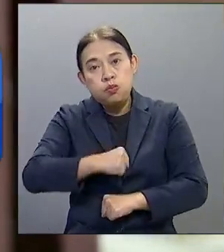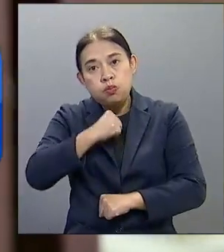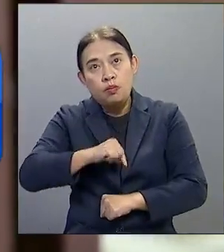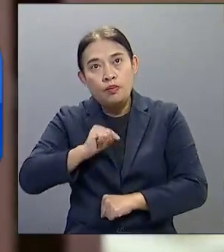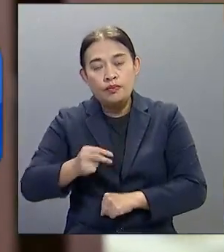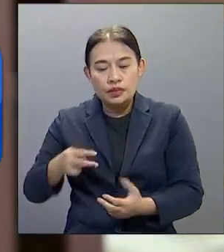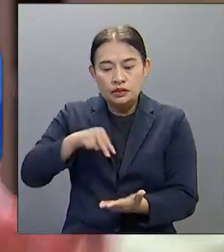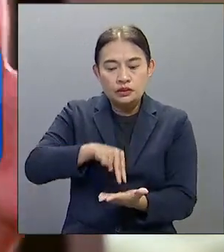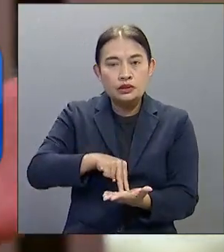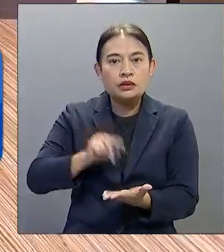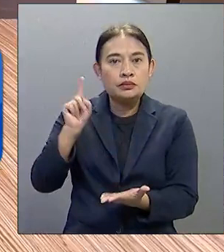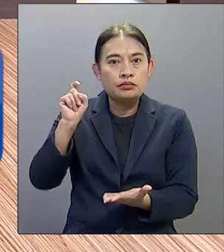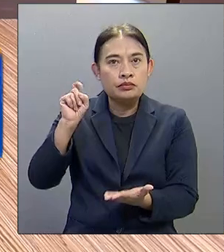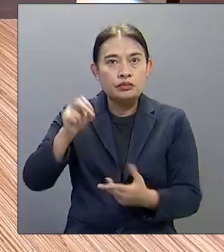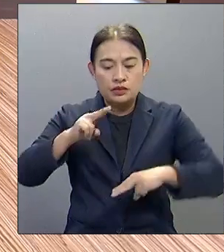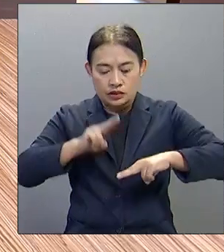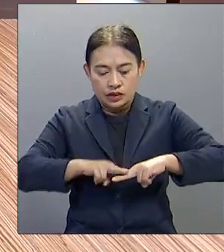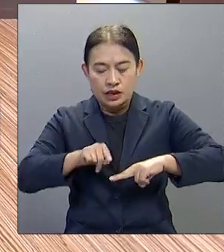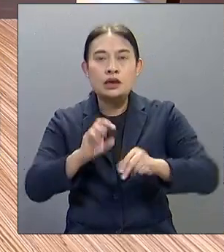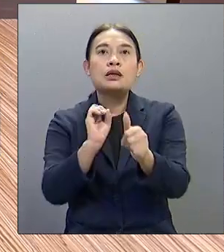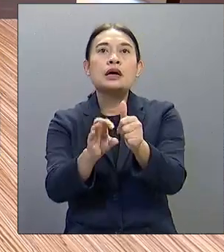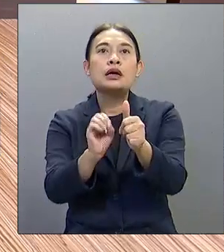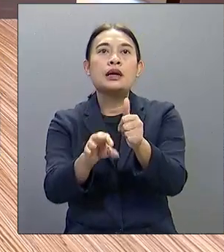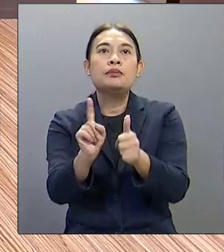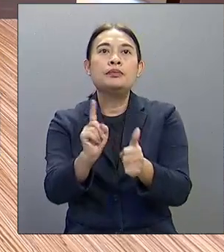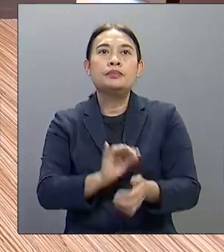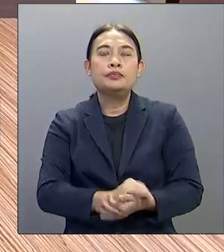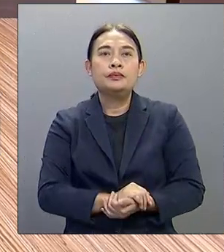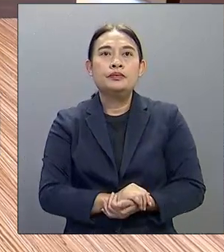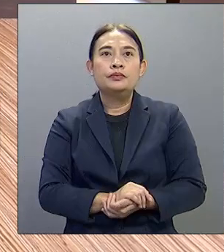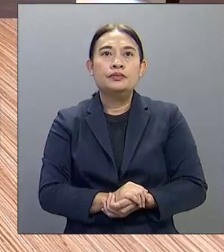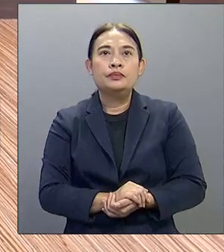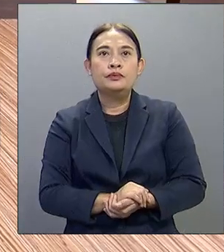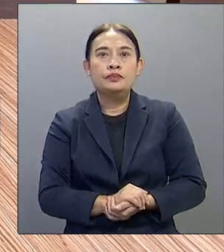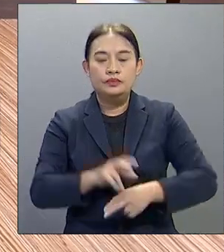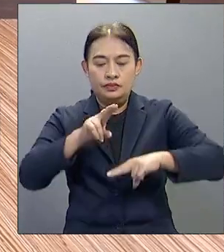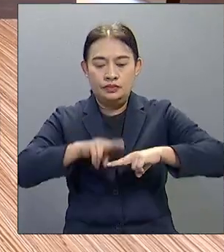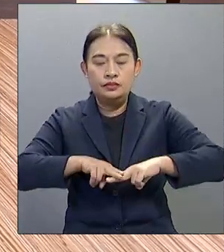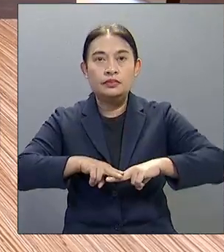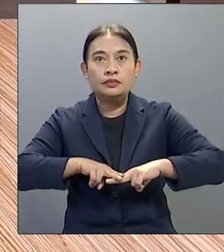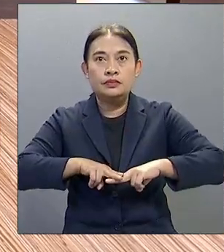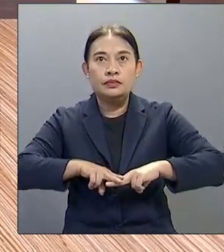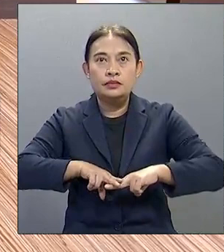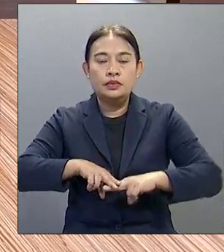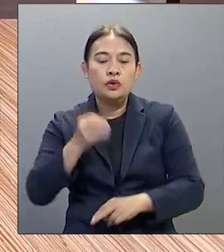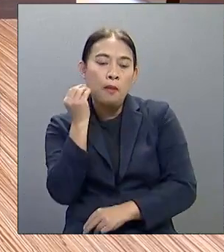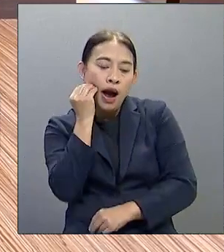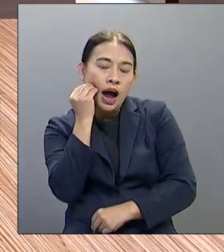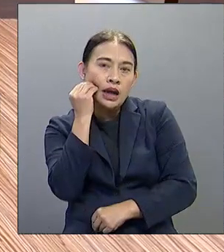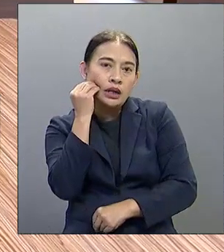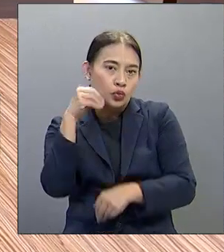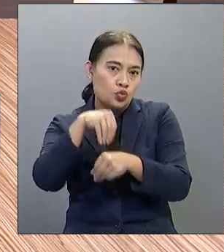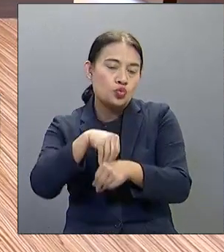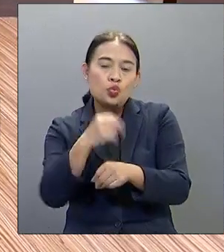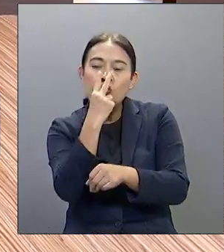ารถยืนได้อันนี้แนะนำนิดนึงนะครับอาจจะนั่งอยู่ที่บ้านดูทีวีหรือคน